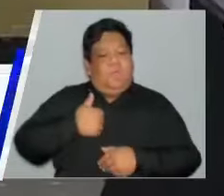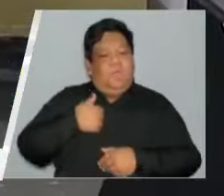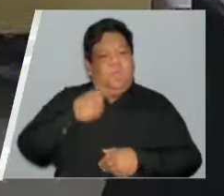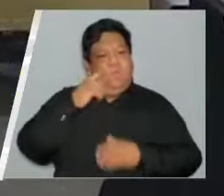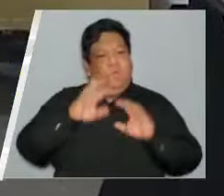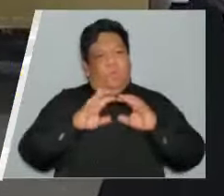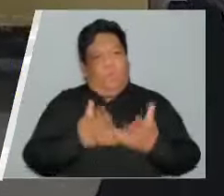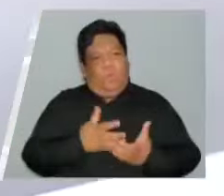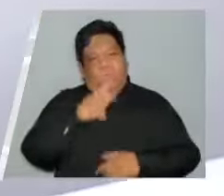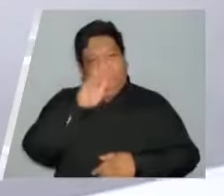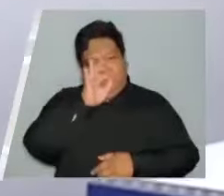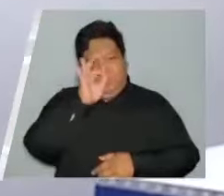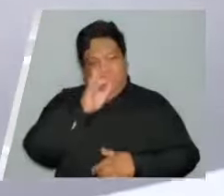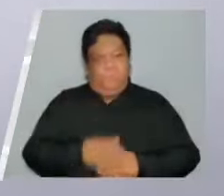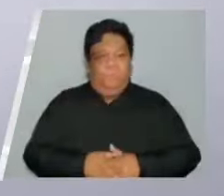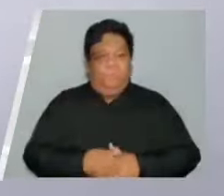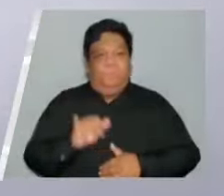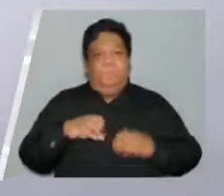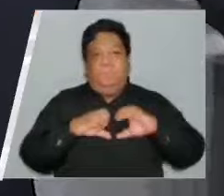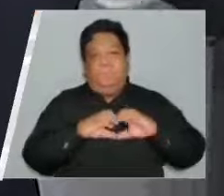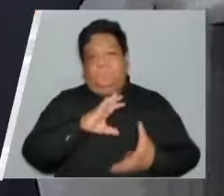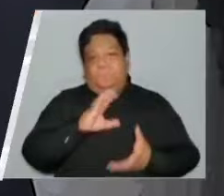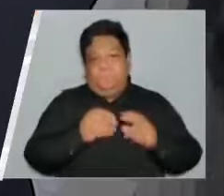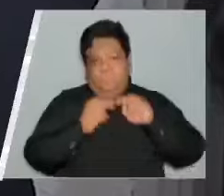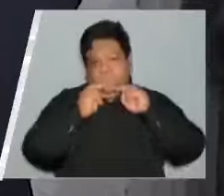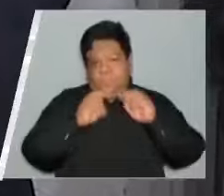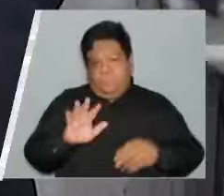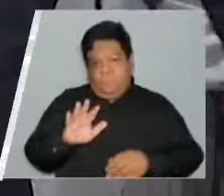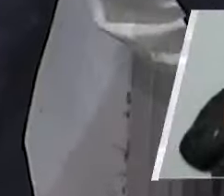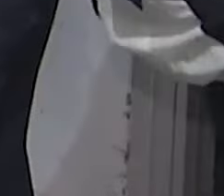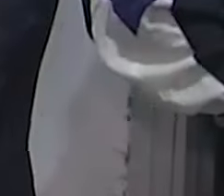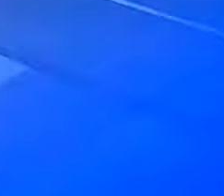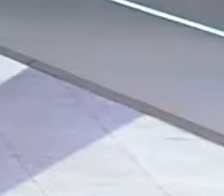GMA Integrated News, Nelson Canlas ang inyong saksi.